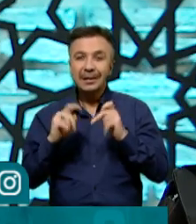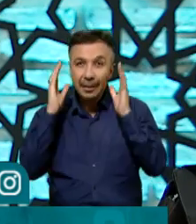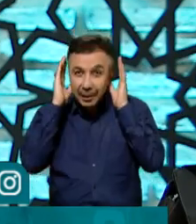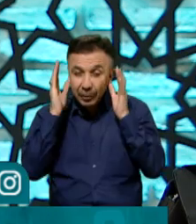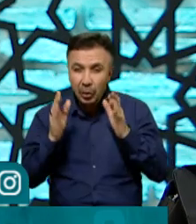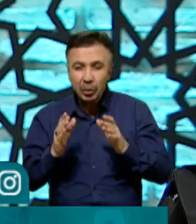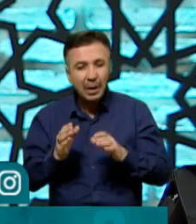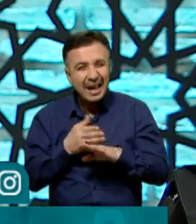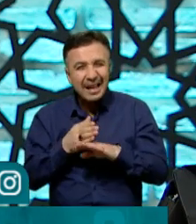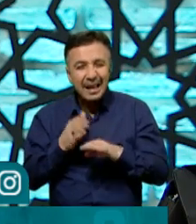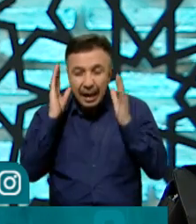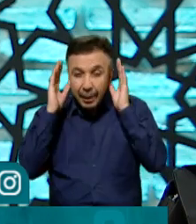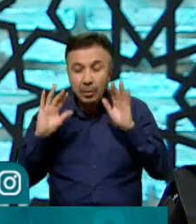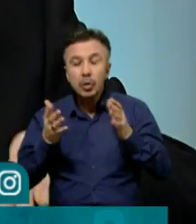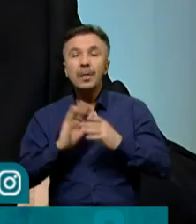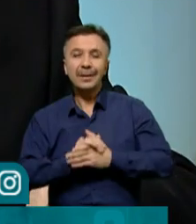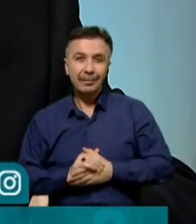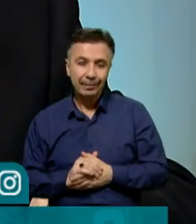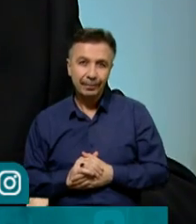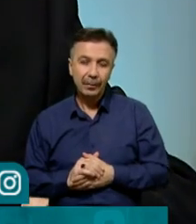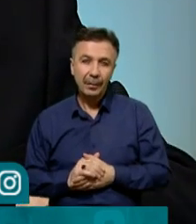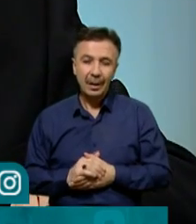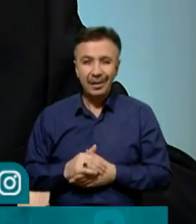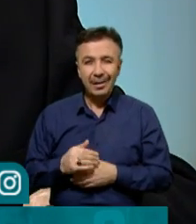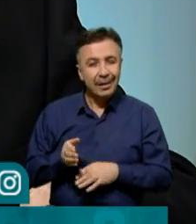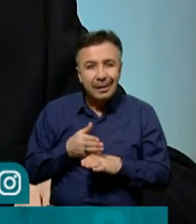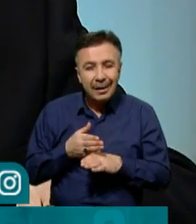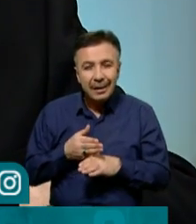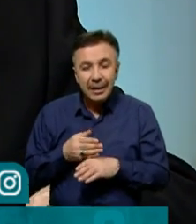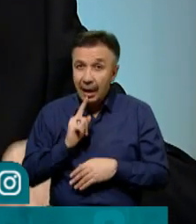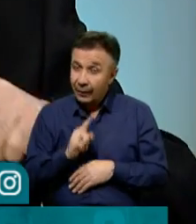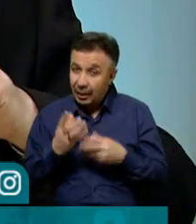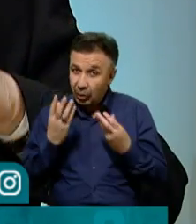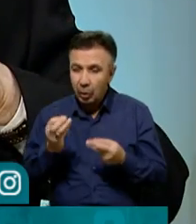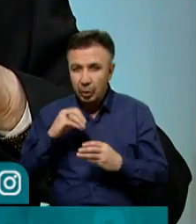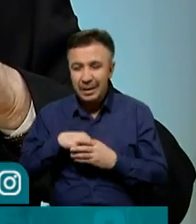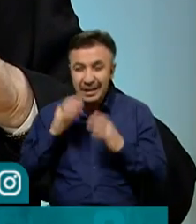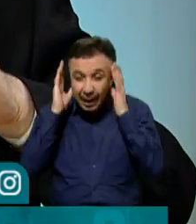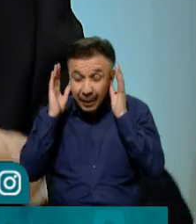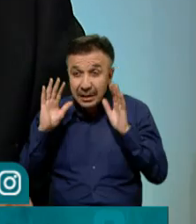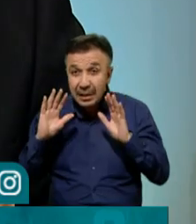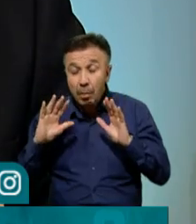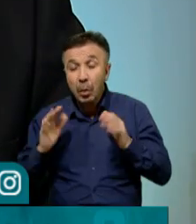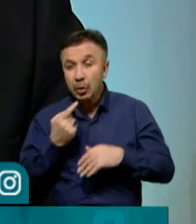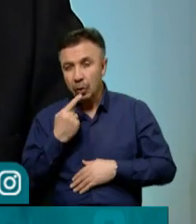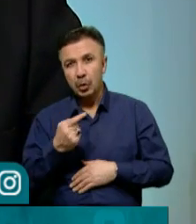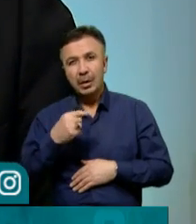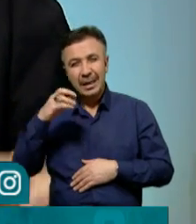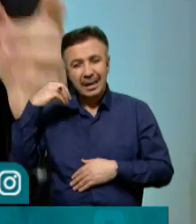Niye bozulmadı namaz? İmam Muhammed diyor bozulur. Niye? Farzdı ya. Farz olduğundan dolayı namazı bozulur diyor İmam Muhammed